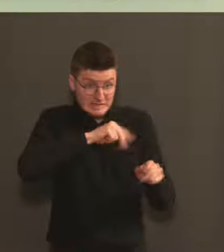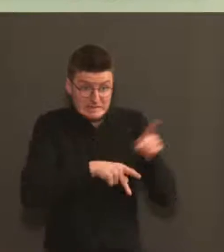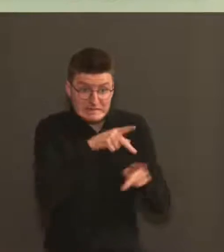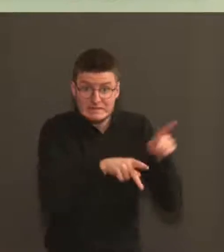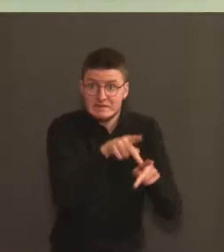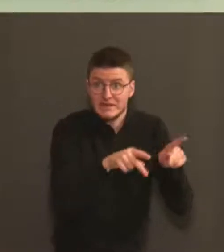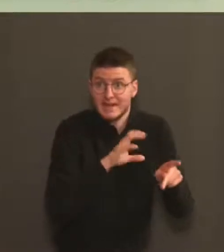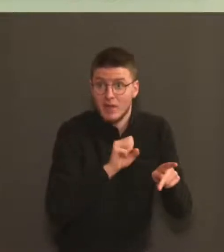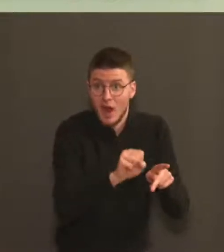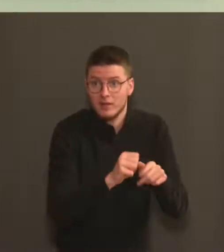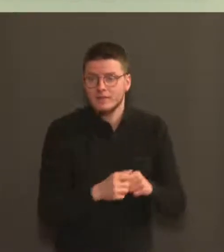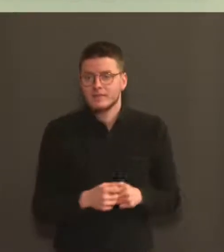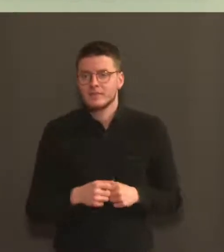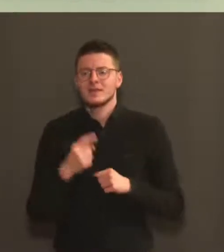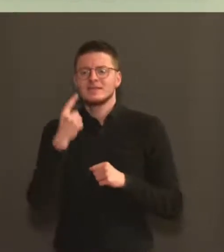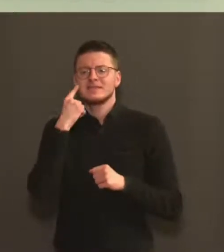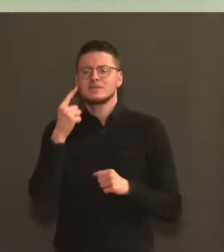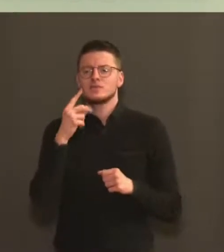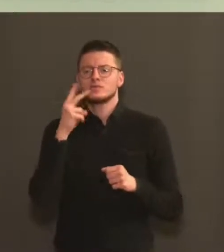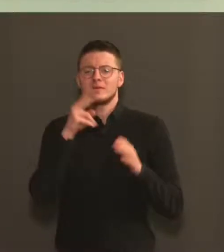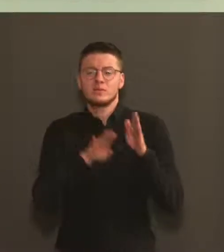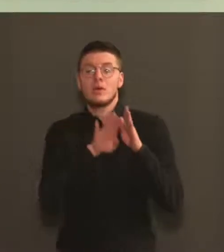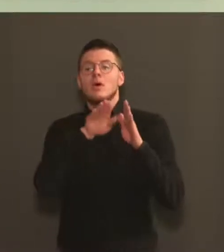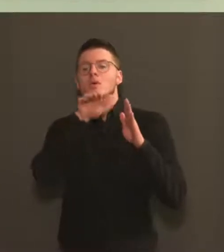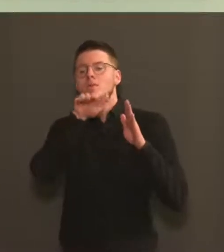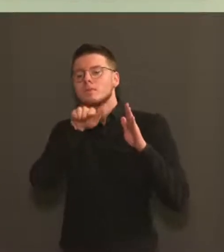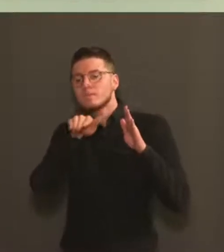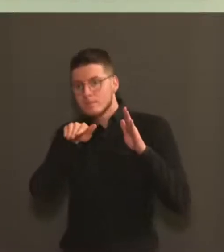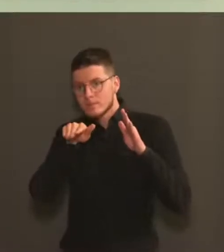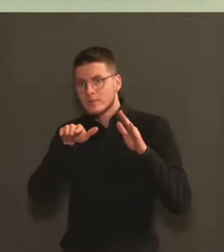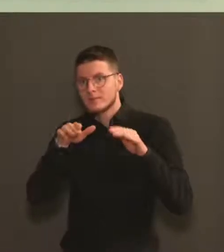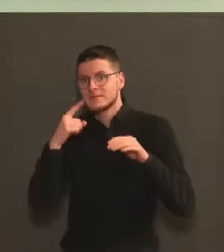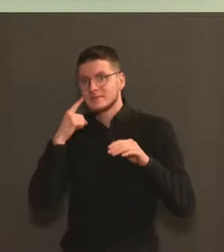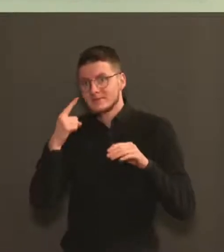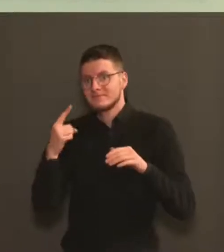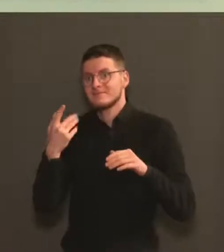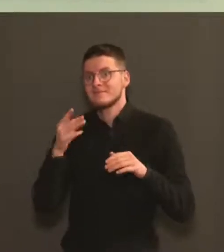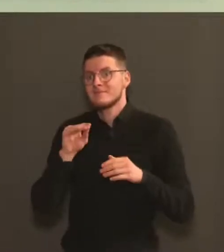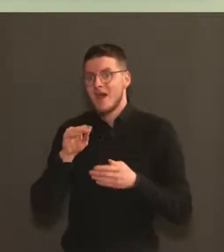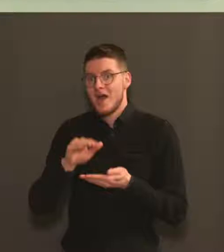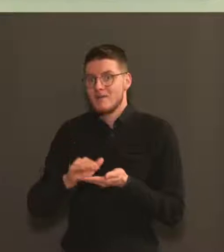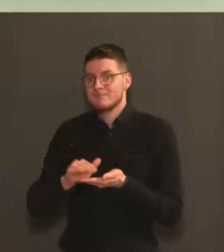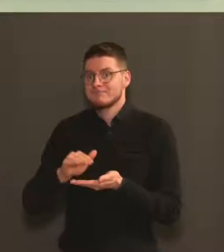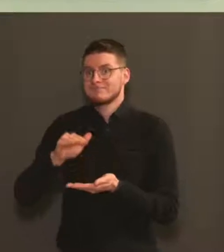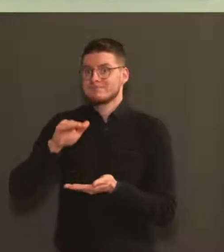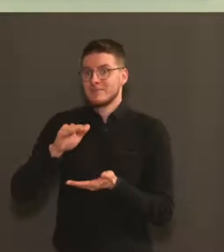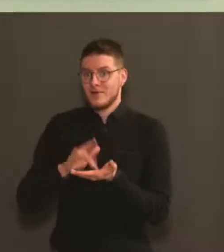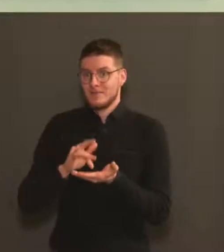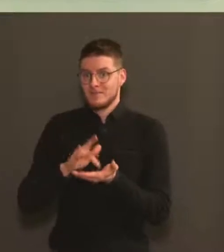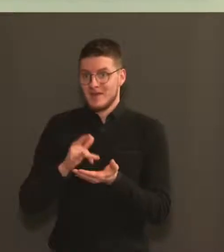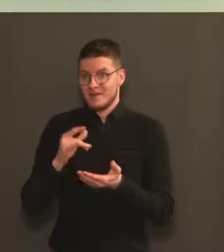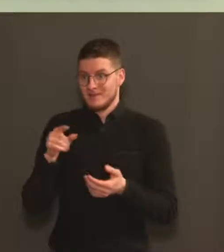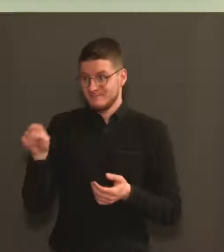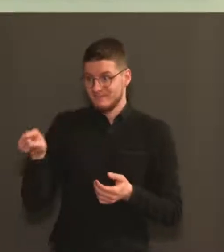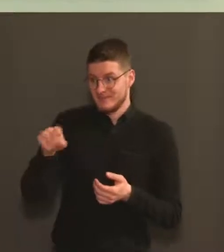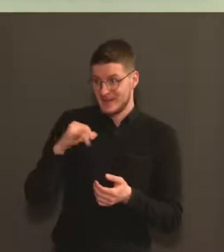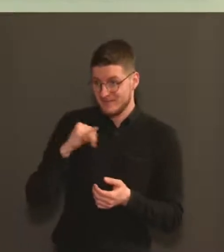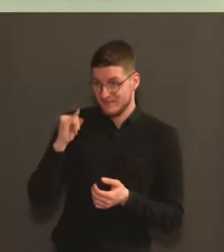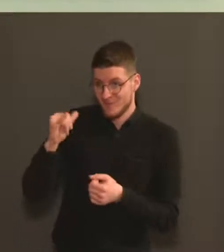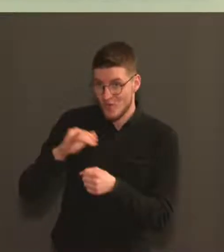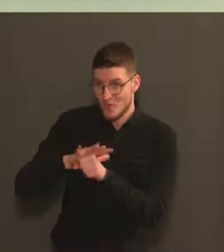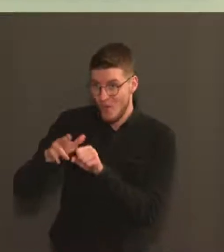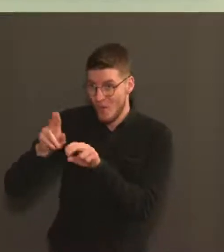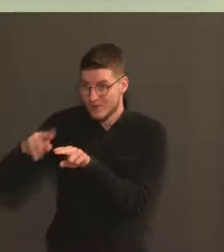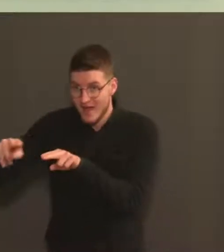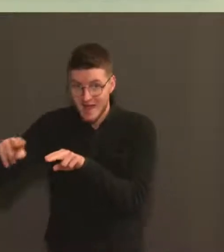die inhaalbeweging maar heel geleidelijk op gang is kunnen komen, omdat er een aanhoudende belasting is geweest van de ziekenhuizen met